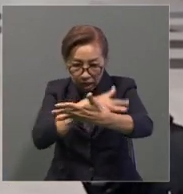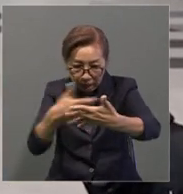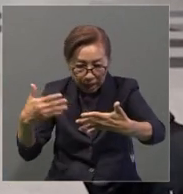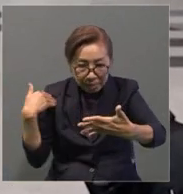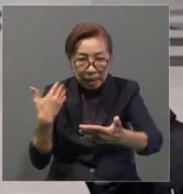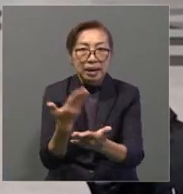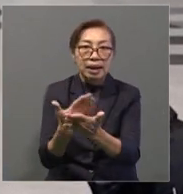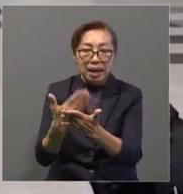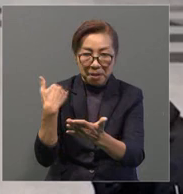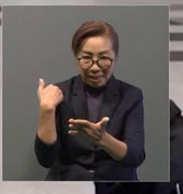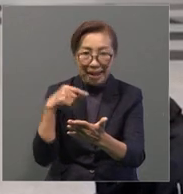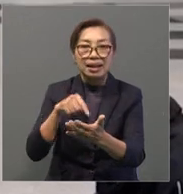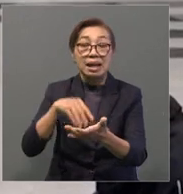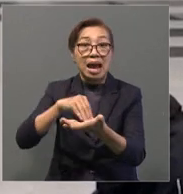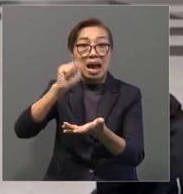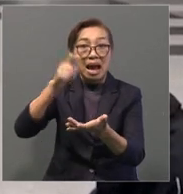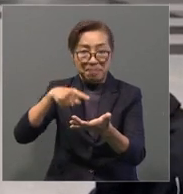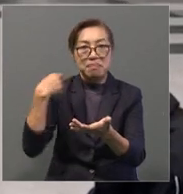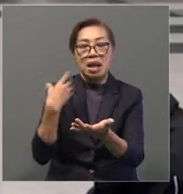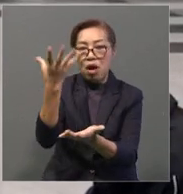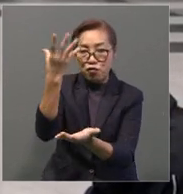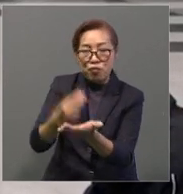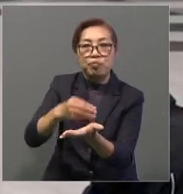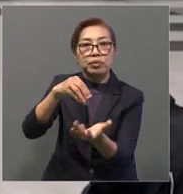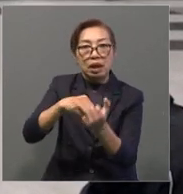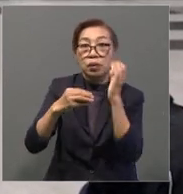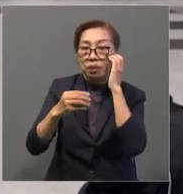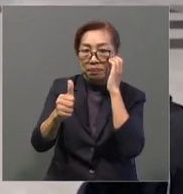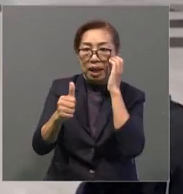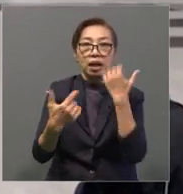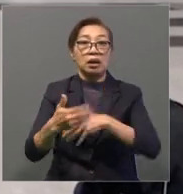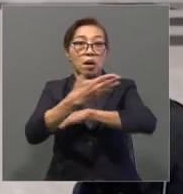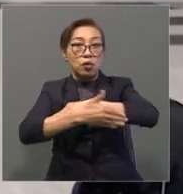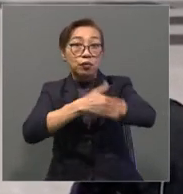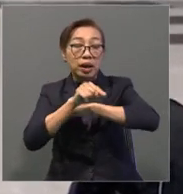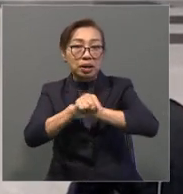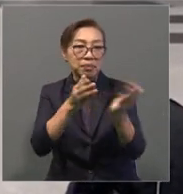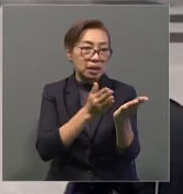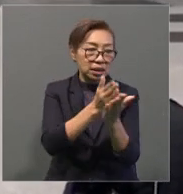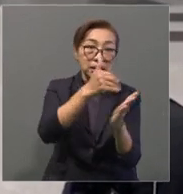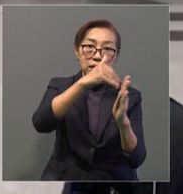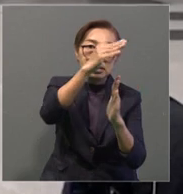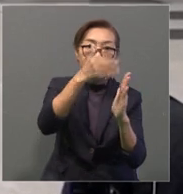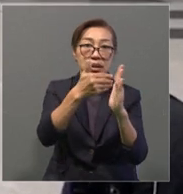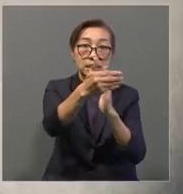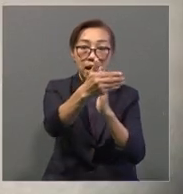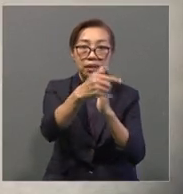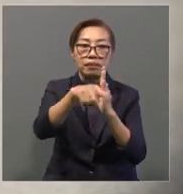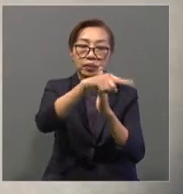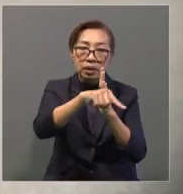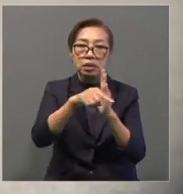รถก็สามารถที่จะดาวน์โหลดได้แล้วนะคะนอกจากนี้ค่ะขบวนรถไฟมีทั้งสายเหนืออีสานทุกขบวน